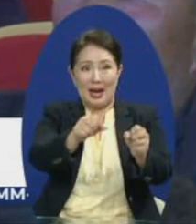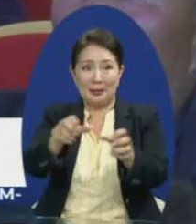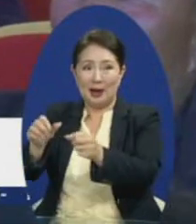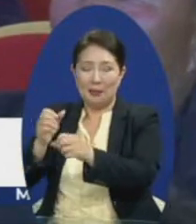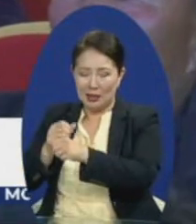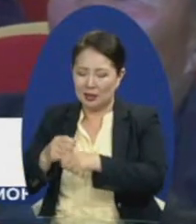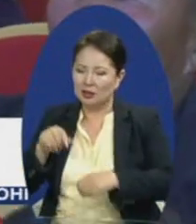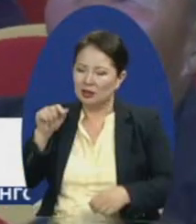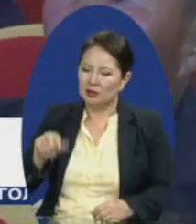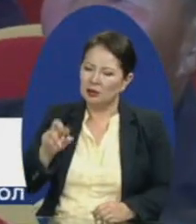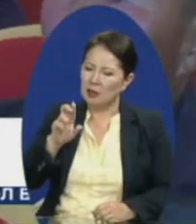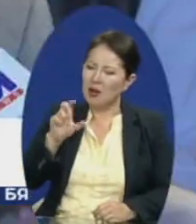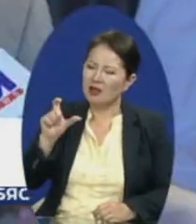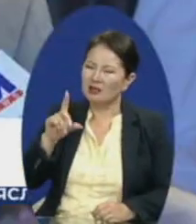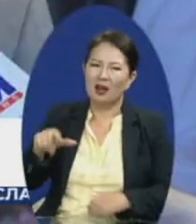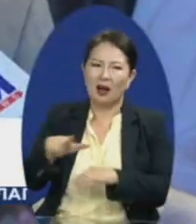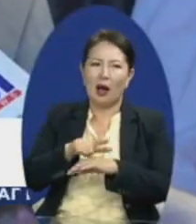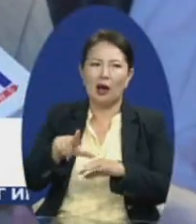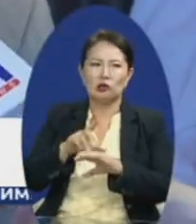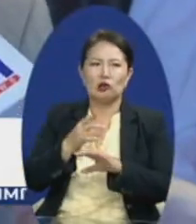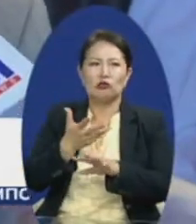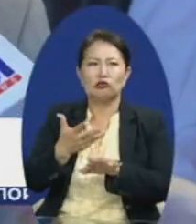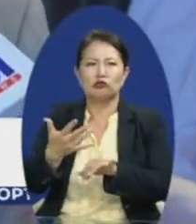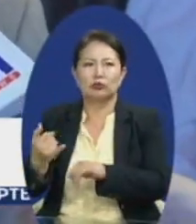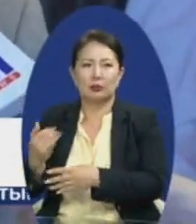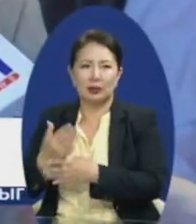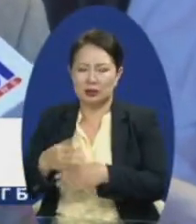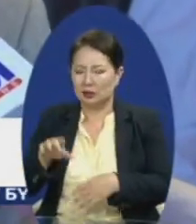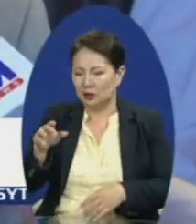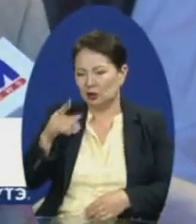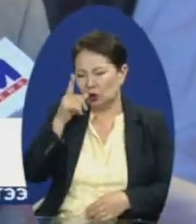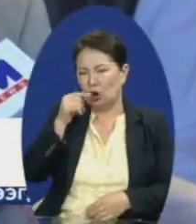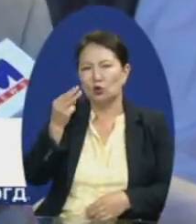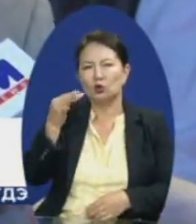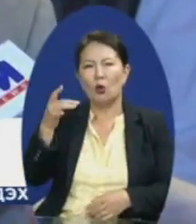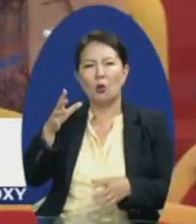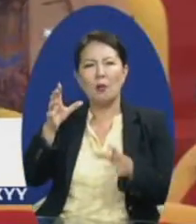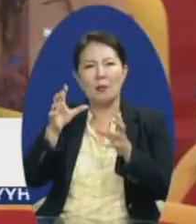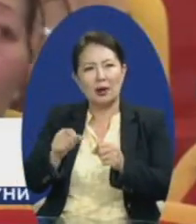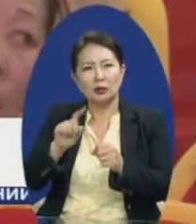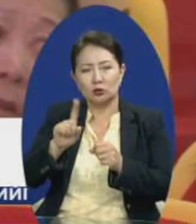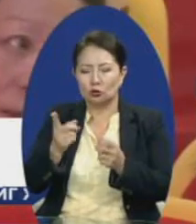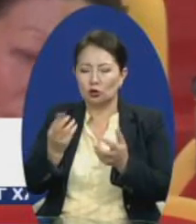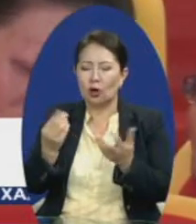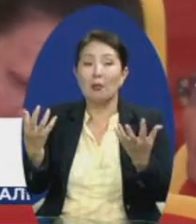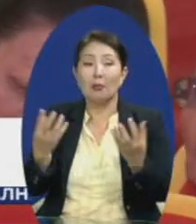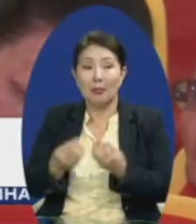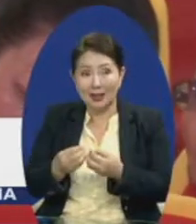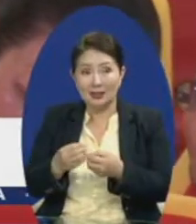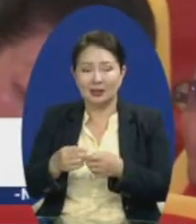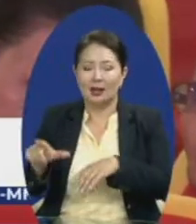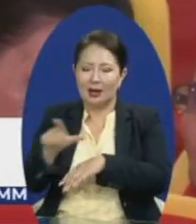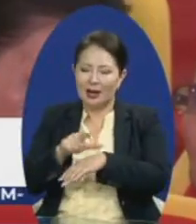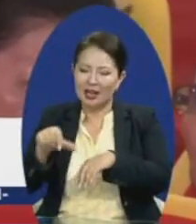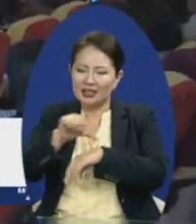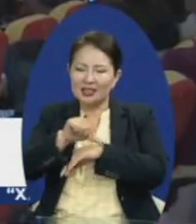бэлчээрийн газар талхлагдж байна. Тиймээс шонхор шувуу барих зөвшөөрлийн тоог багасгах юм уу? Хамрагдах